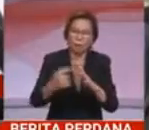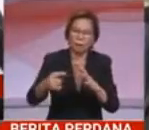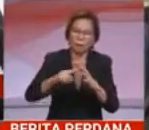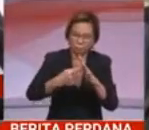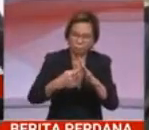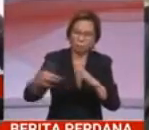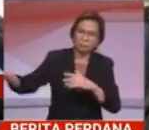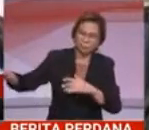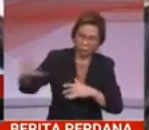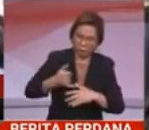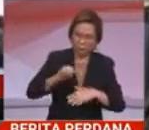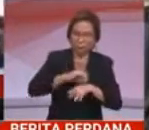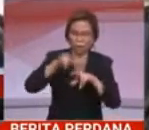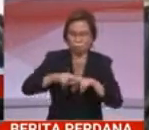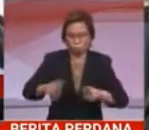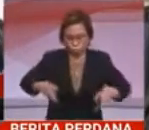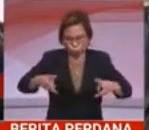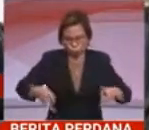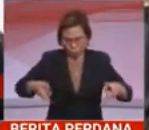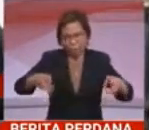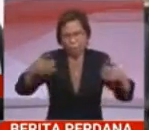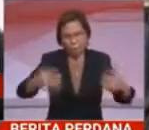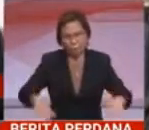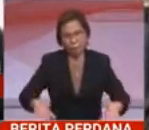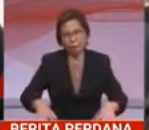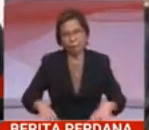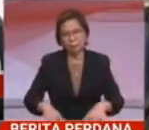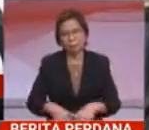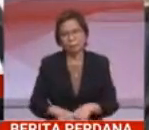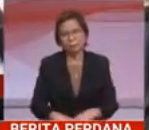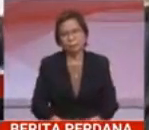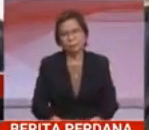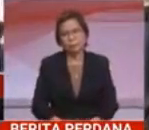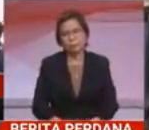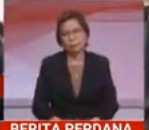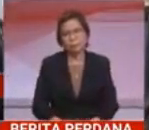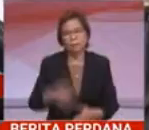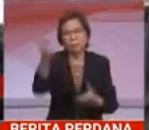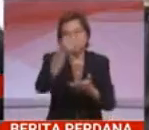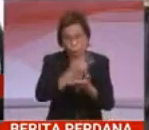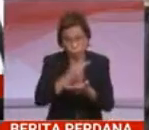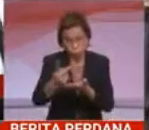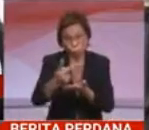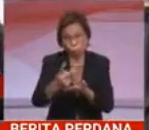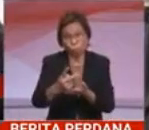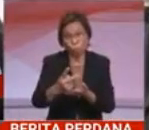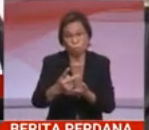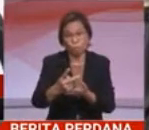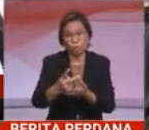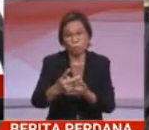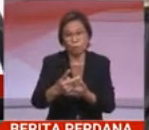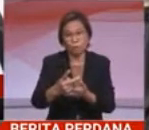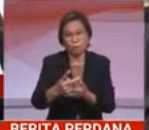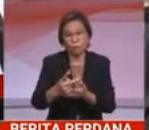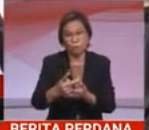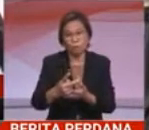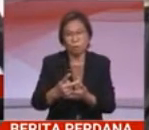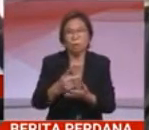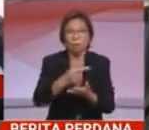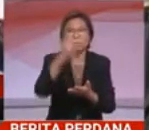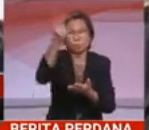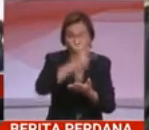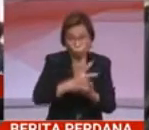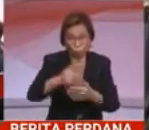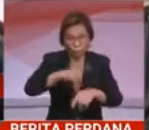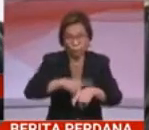saya pakai wheelchair. Lepas tu dalam 2 minggu saya dah boleh pakai apa tongkat